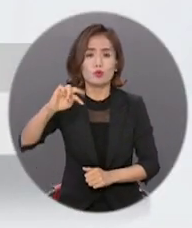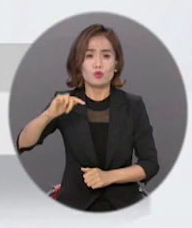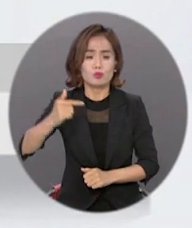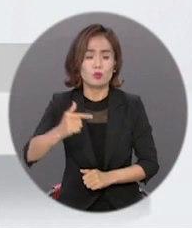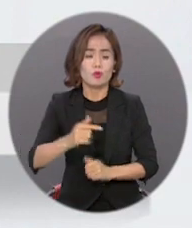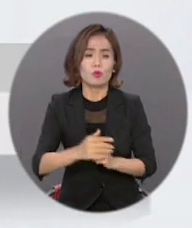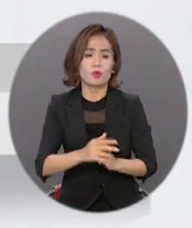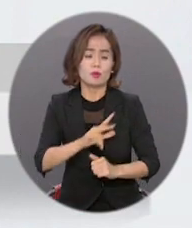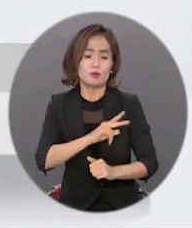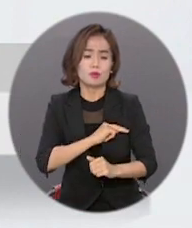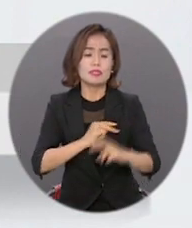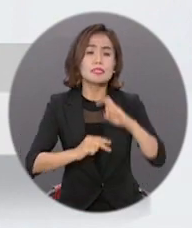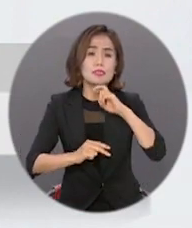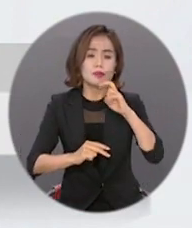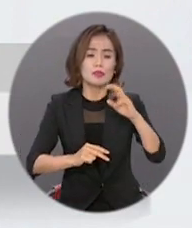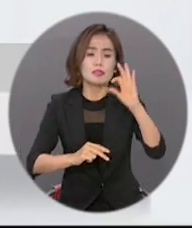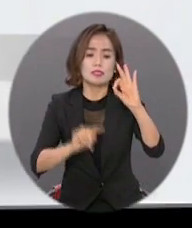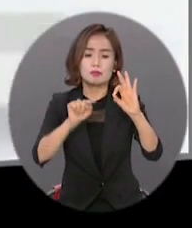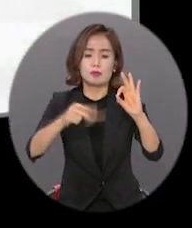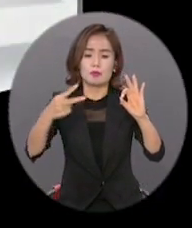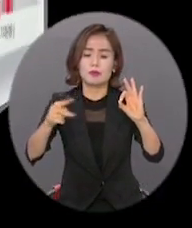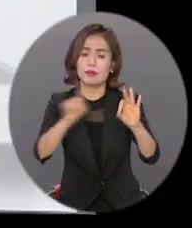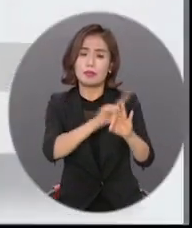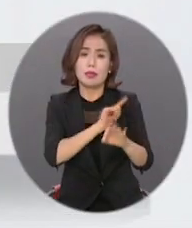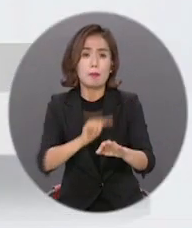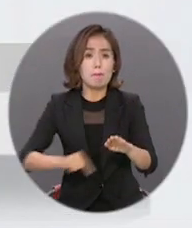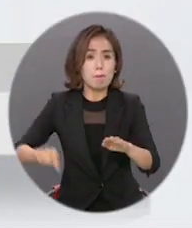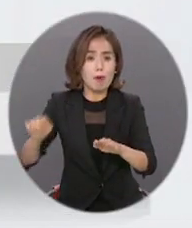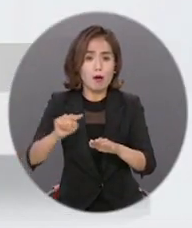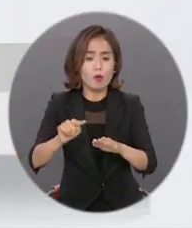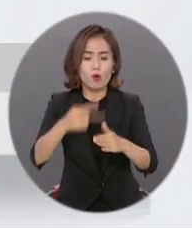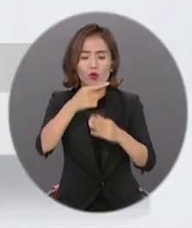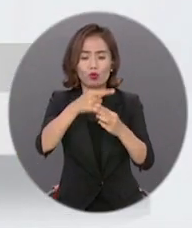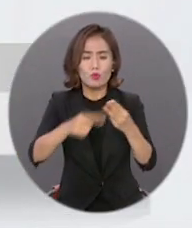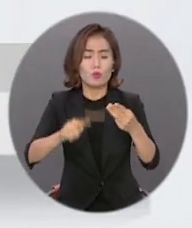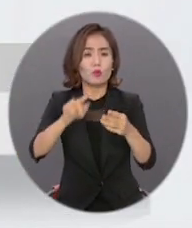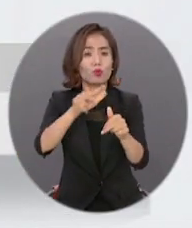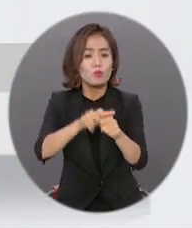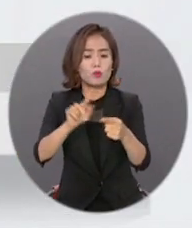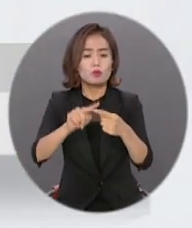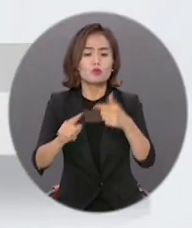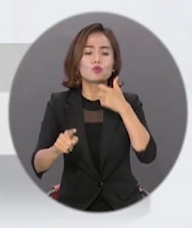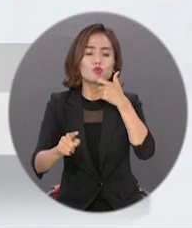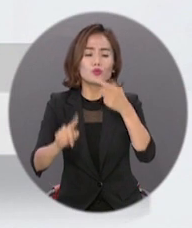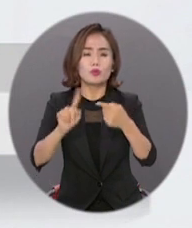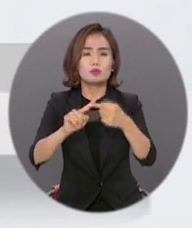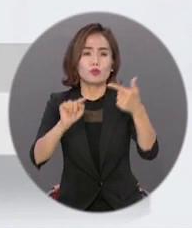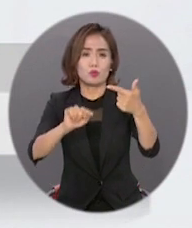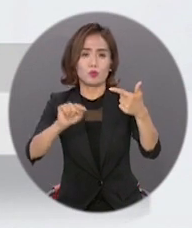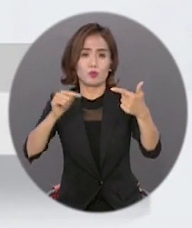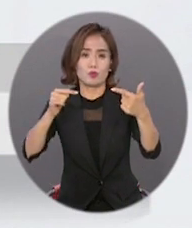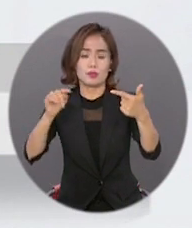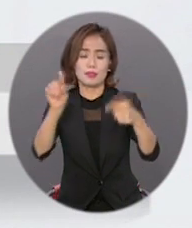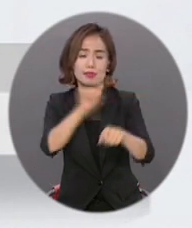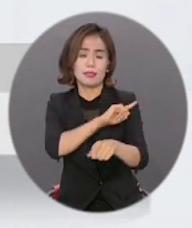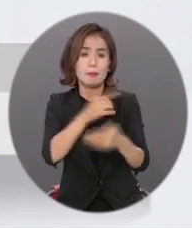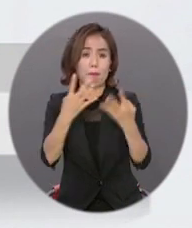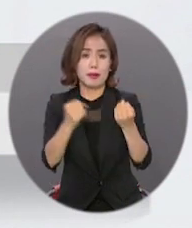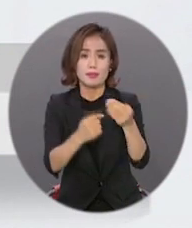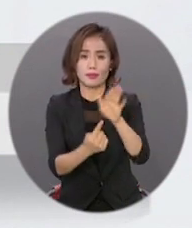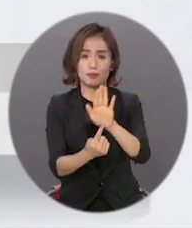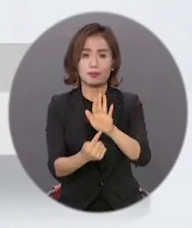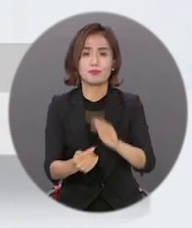20대에서 10.2% 로 가장 높았고 5 윤석렬 후보는 60대 에서 6% 로 가장 높은 선호도를